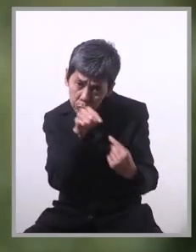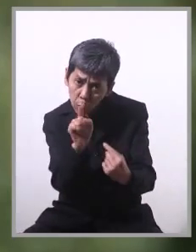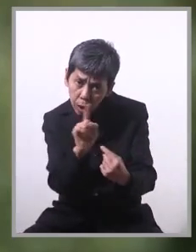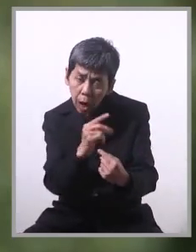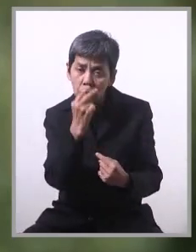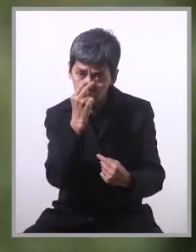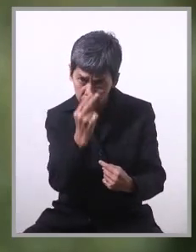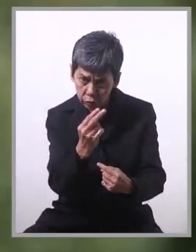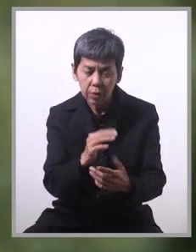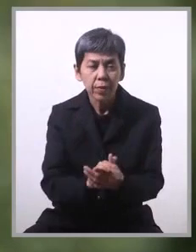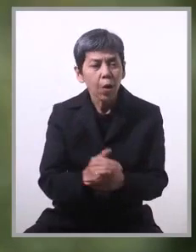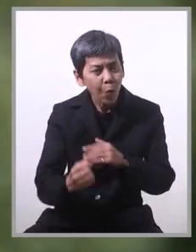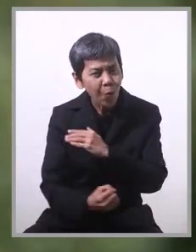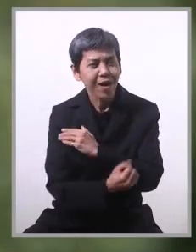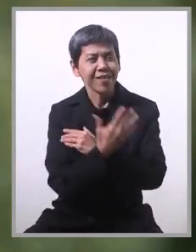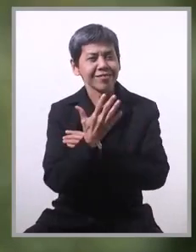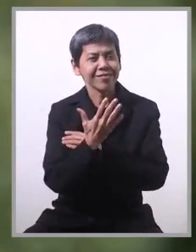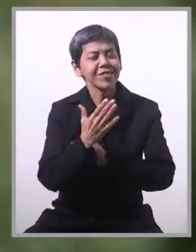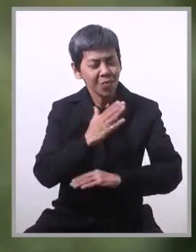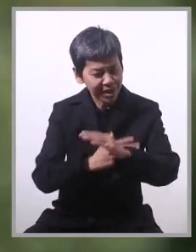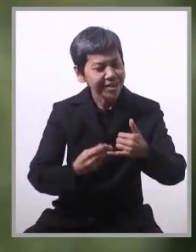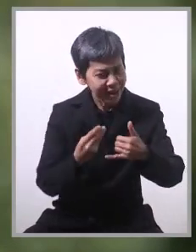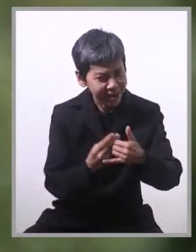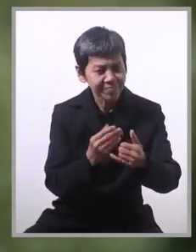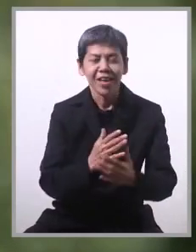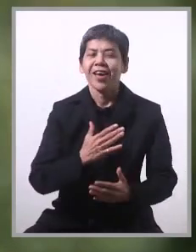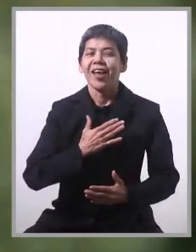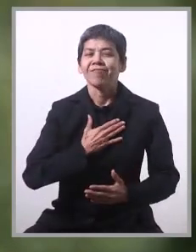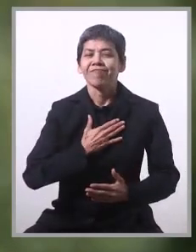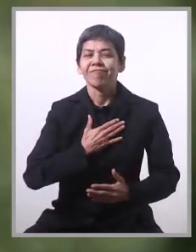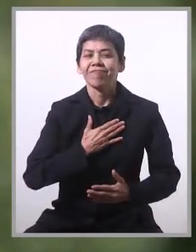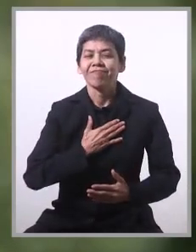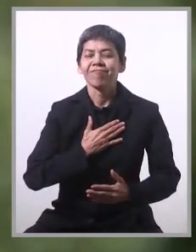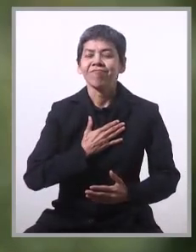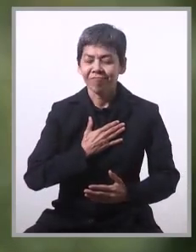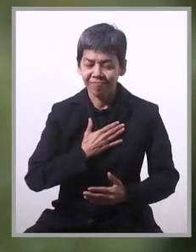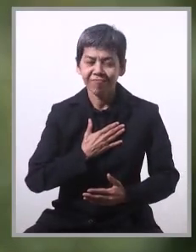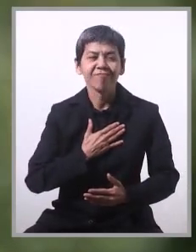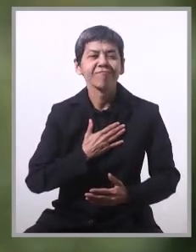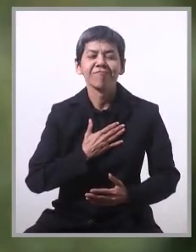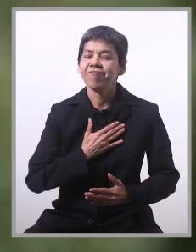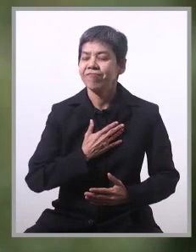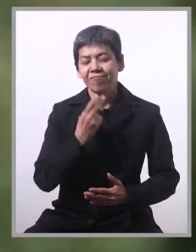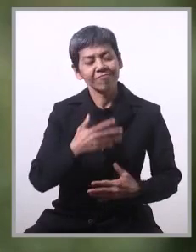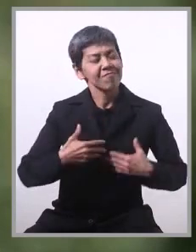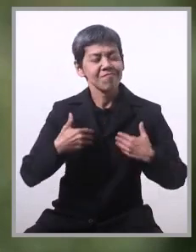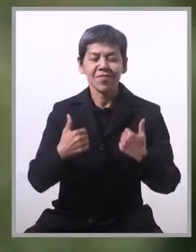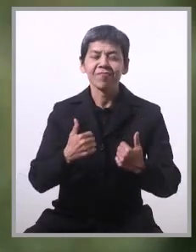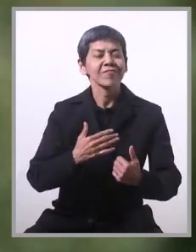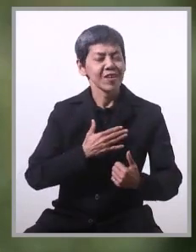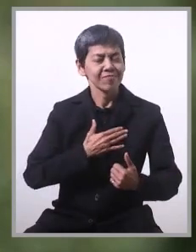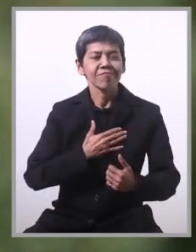ตำแหน่งงานไหนเปิดโอกาสให้กับเขานะคะแล้วเราก็จะได้สิ่งที่ดีๆกลับมาด้วยนะ